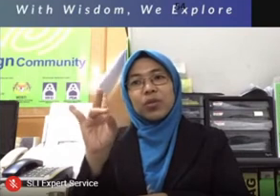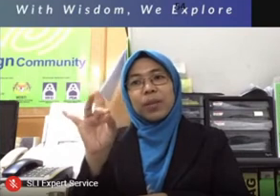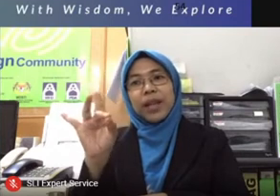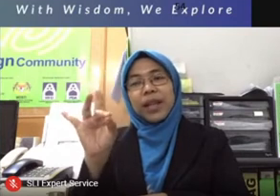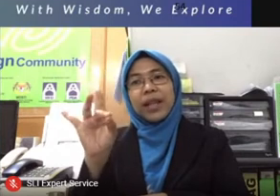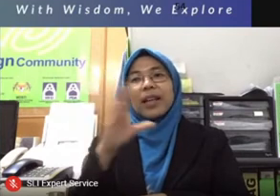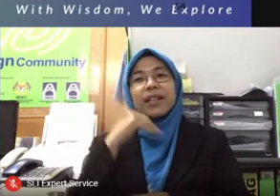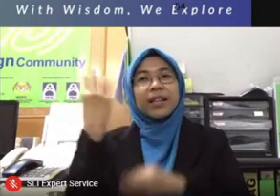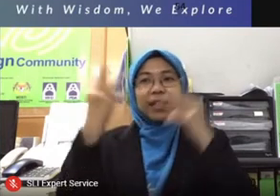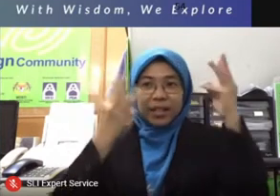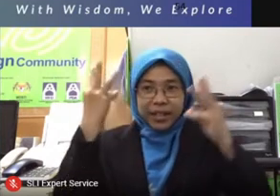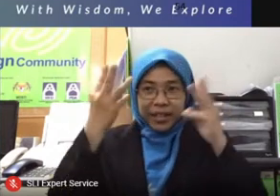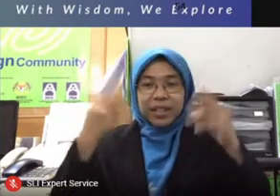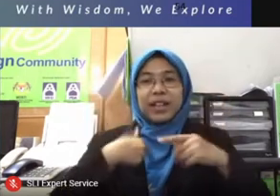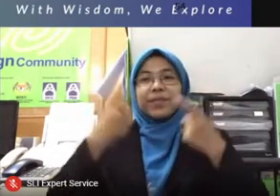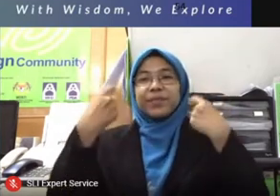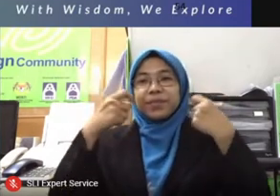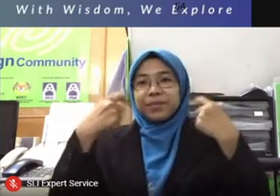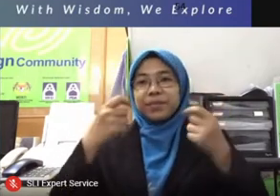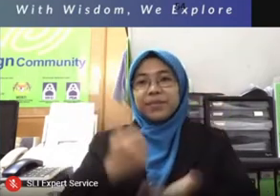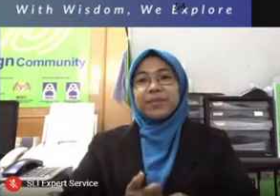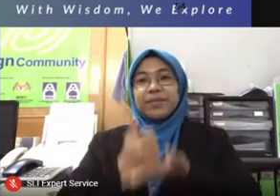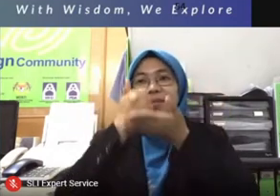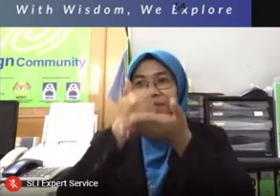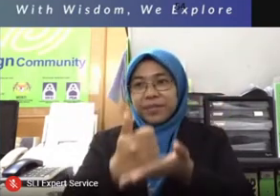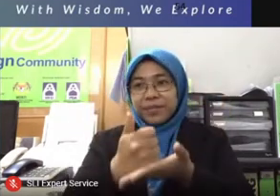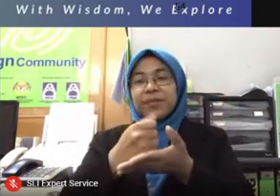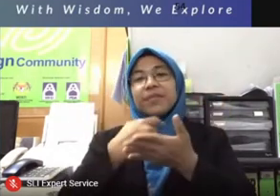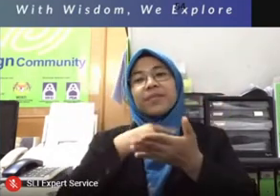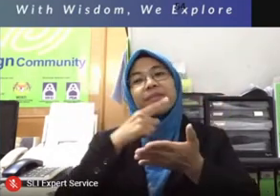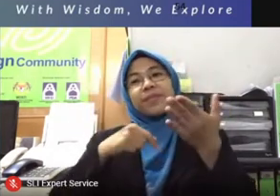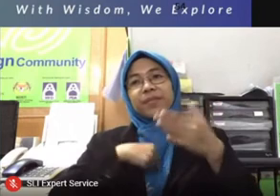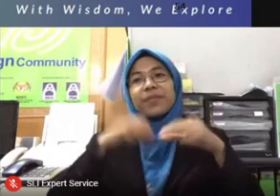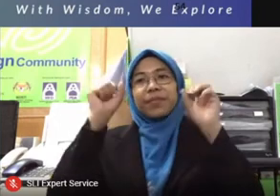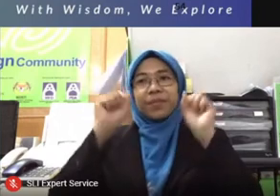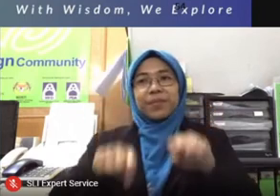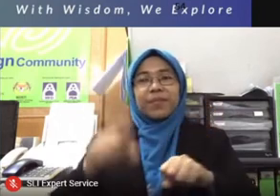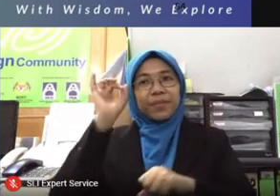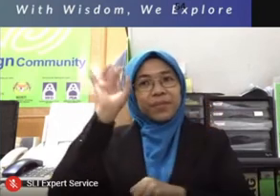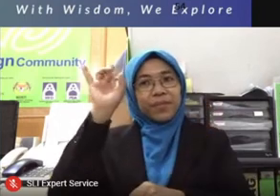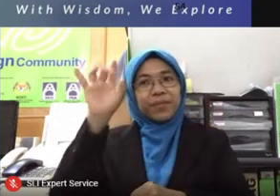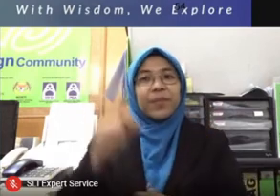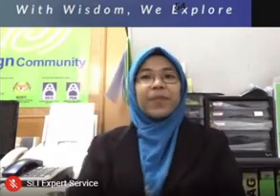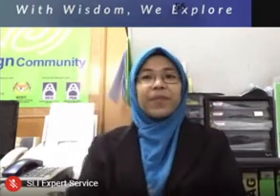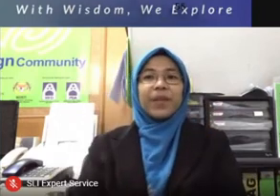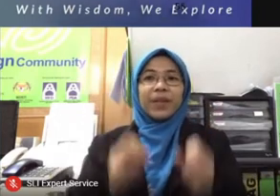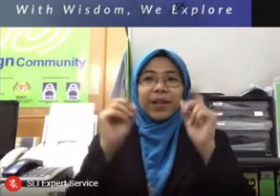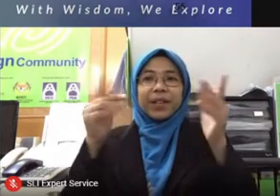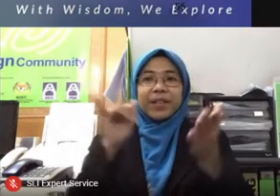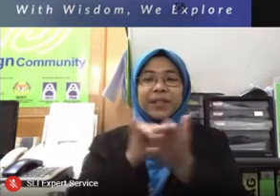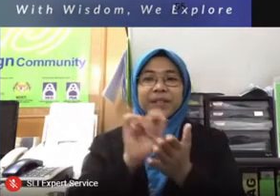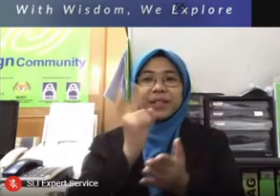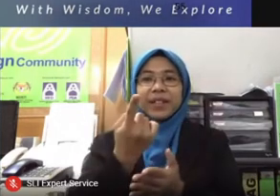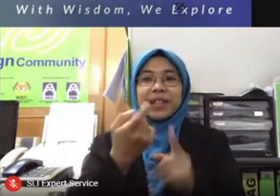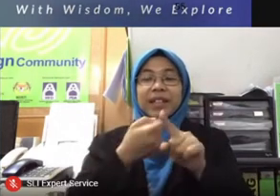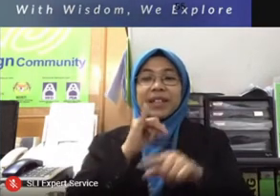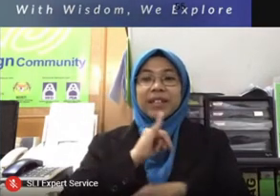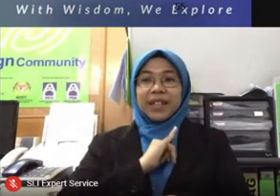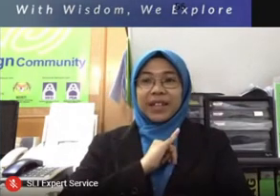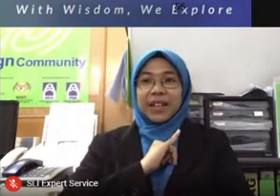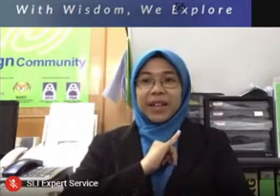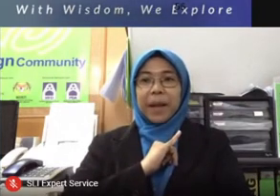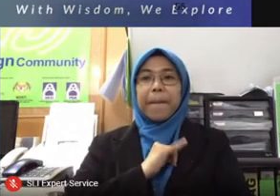017-653-7678. Don't worry, I will try to help you as much as I can, insyaAllah. Alright, okay, itu sahaja daripada saya, Puan